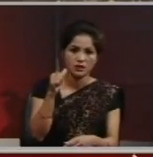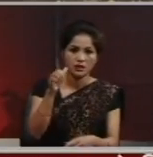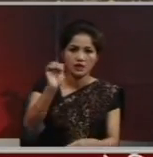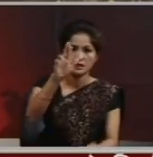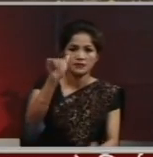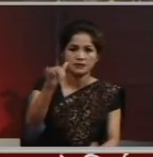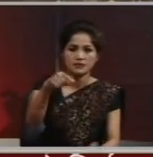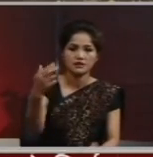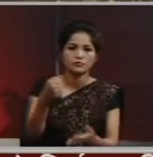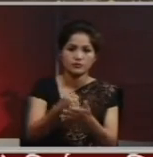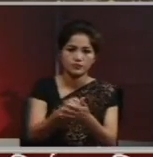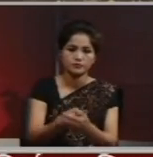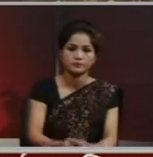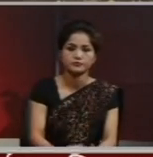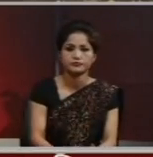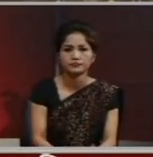सिडनी पुगेका हुन्।